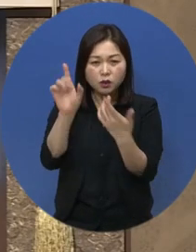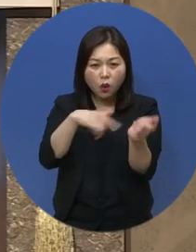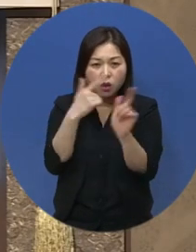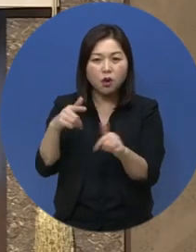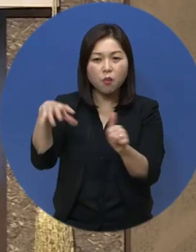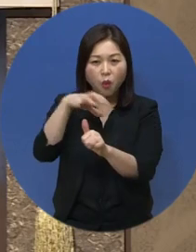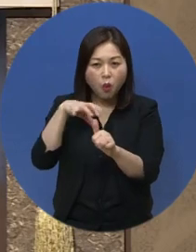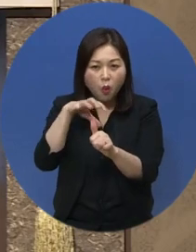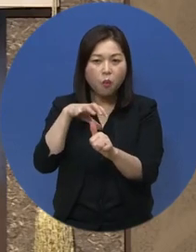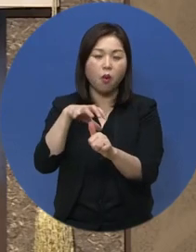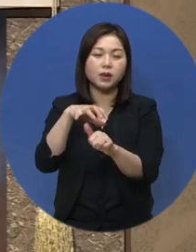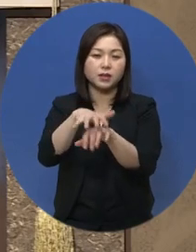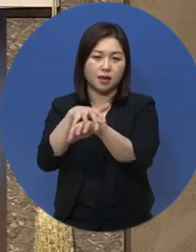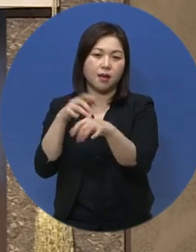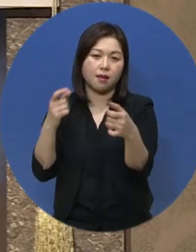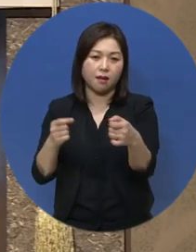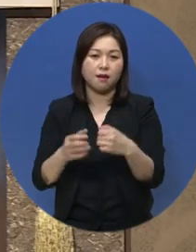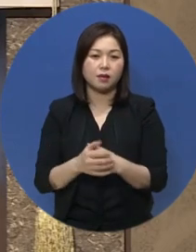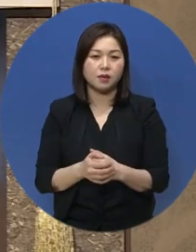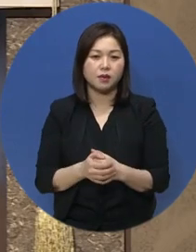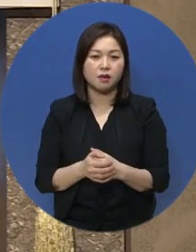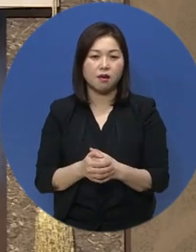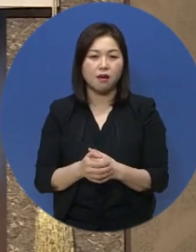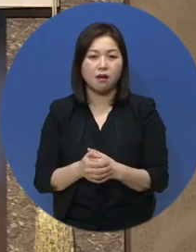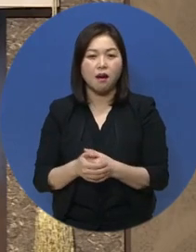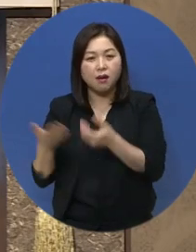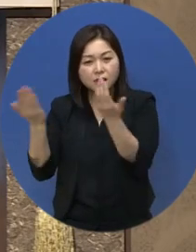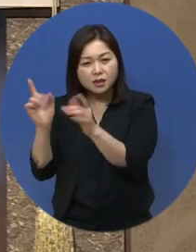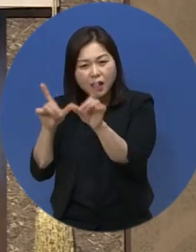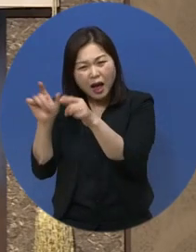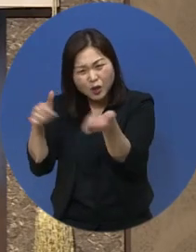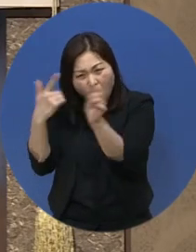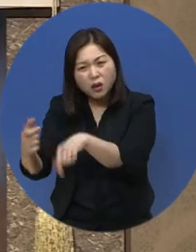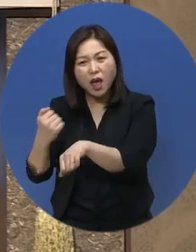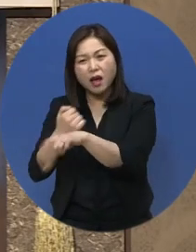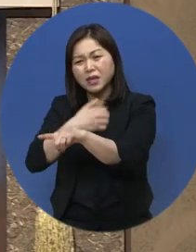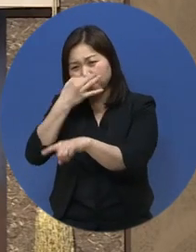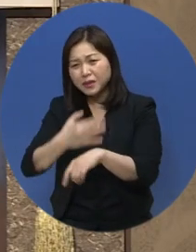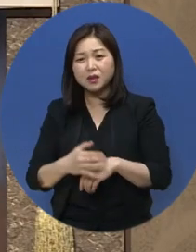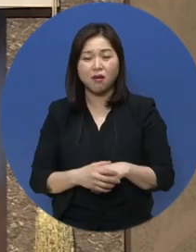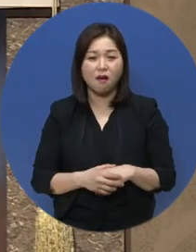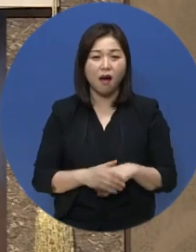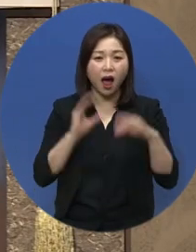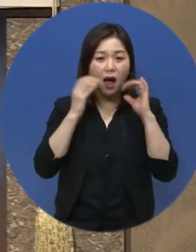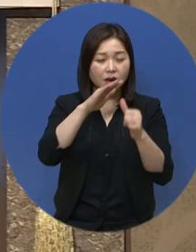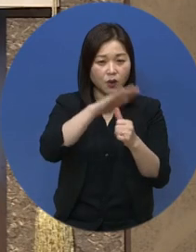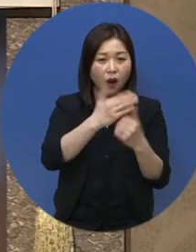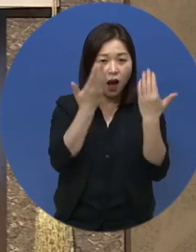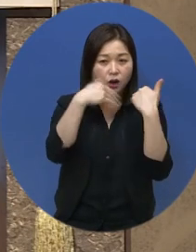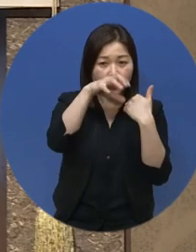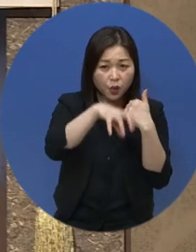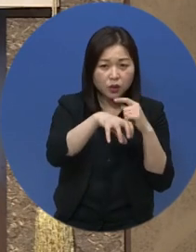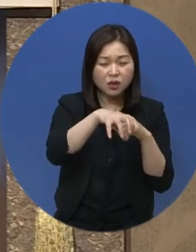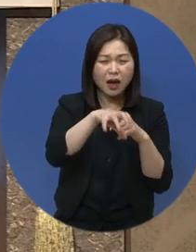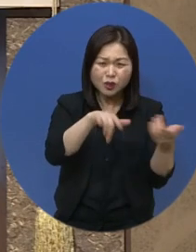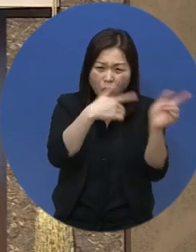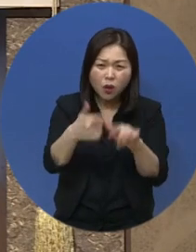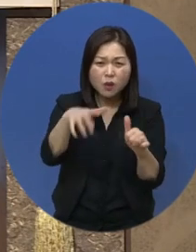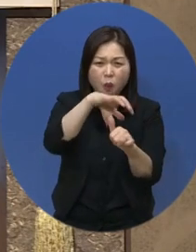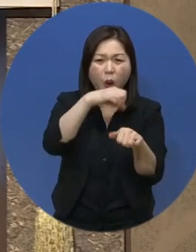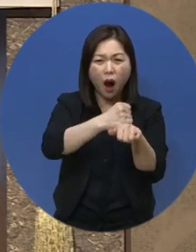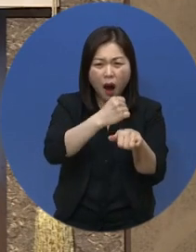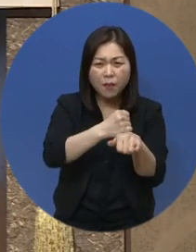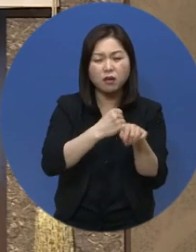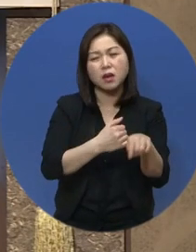그 직장생활 온종일 직장에 있으라 그러면 얼마나 힘들겠어요. 그렇죠? 그러니까요. 아이들도 온종일 학교에서 돌본다고 하면 거기는